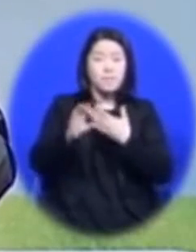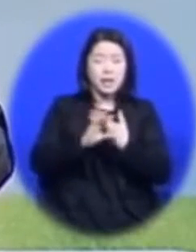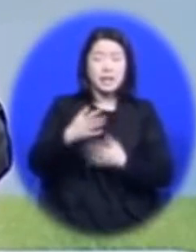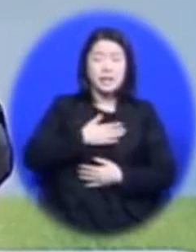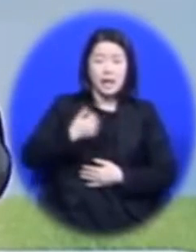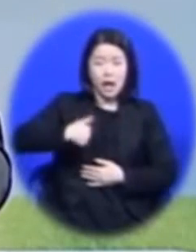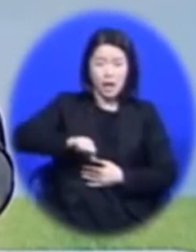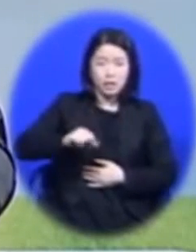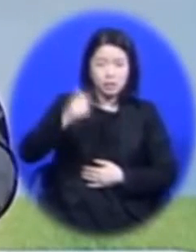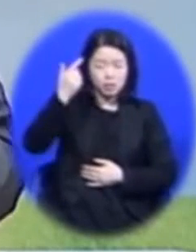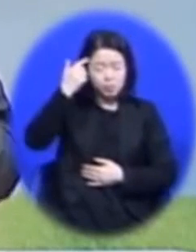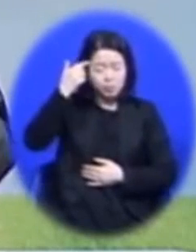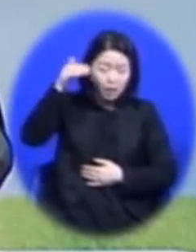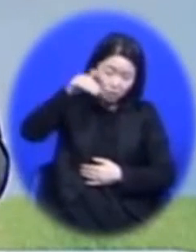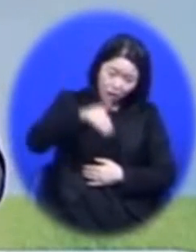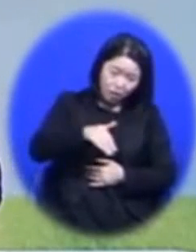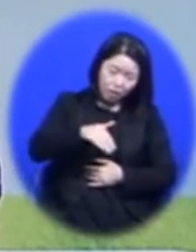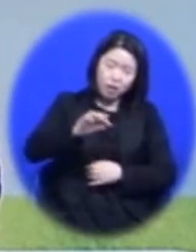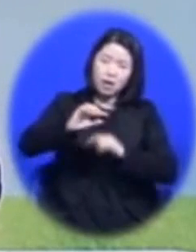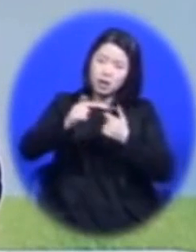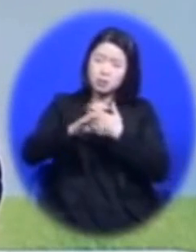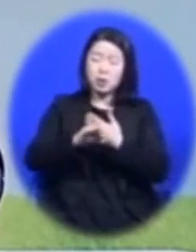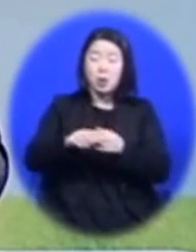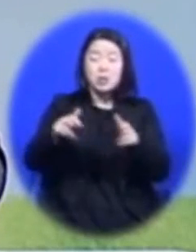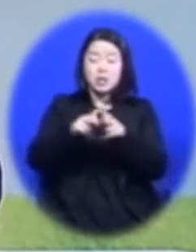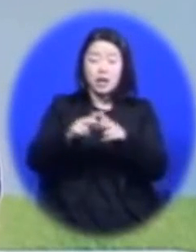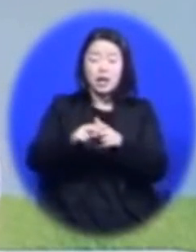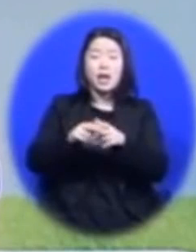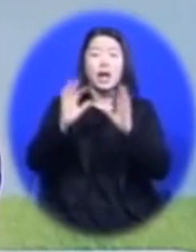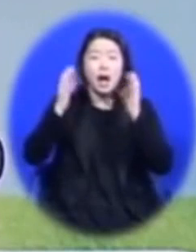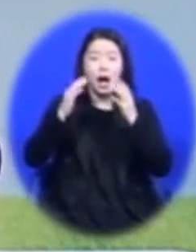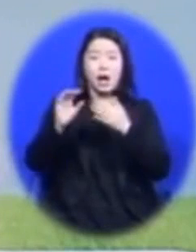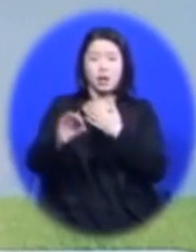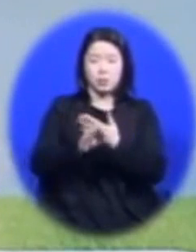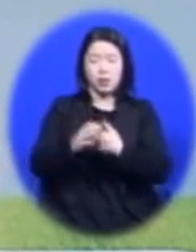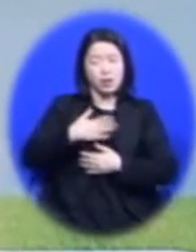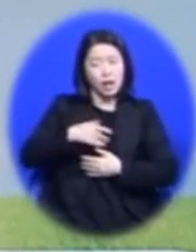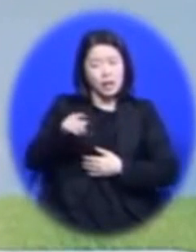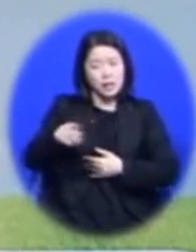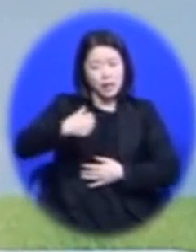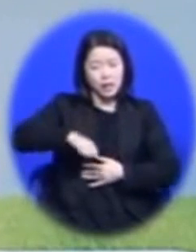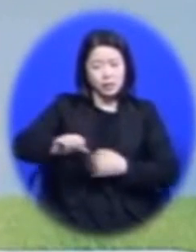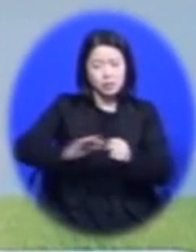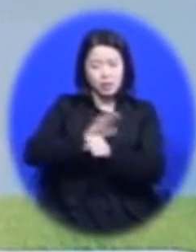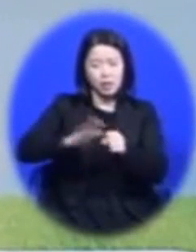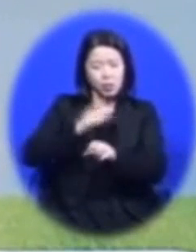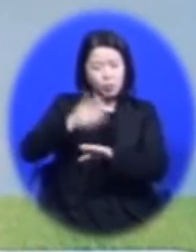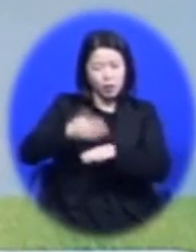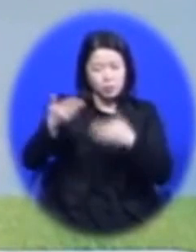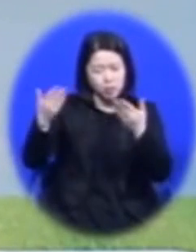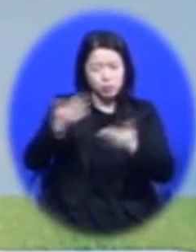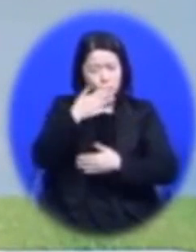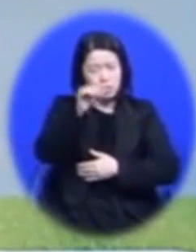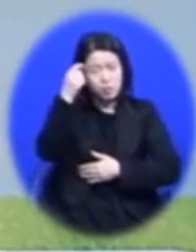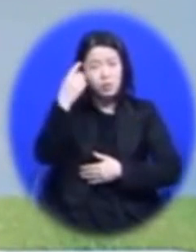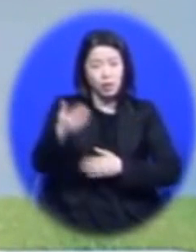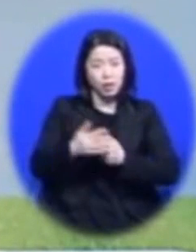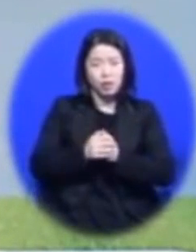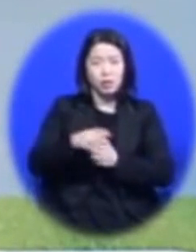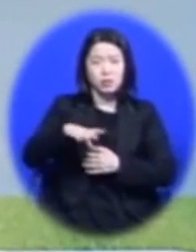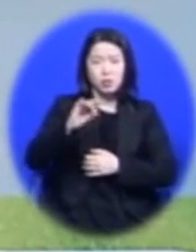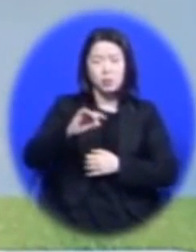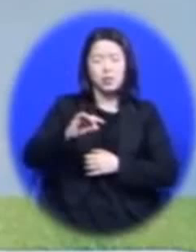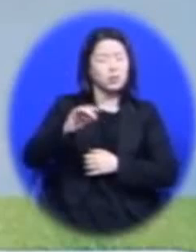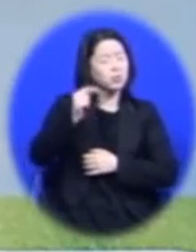아들이 전능하고 또 장애아라면 나는 이 아들을 사랑하고 감사할 수 있을까? 처음에는 못할